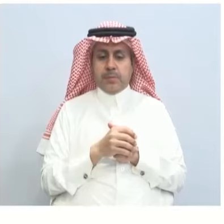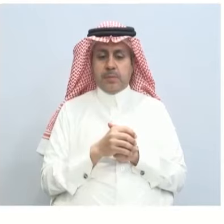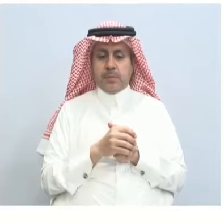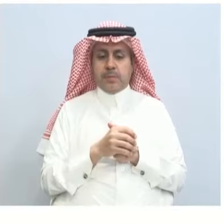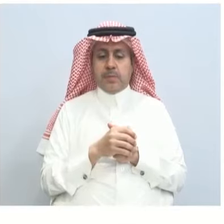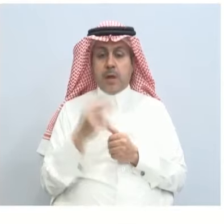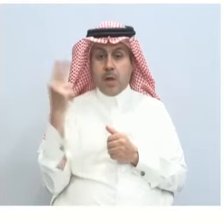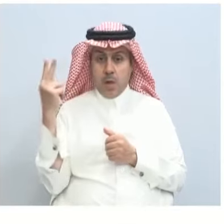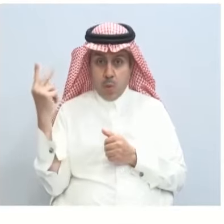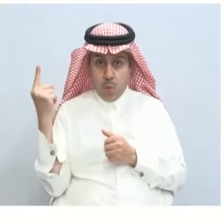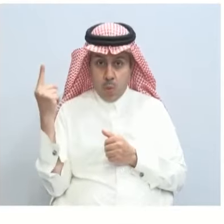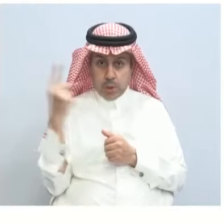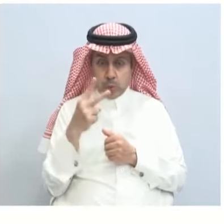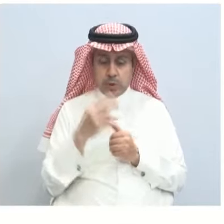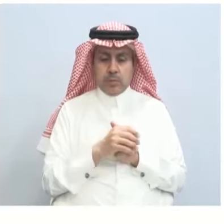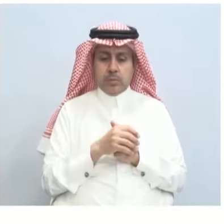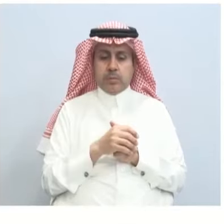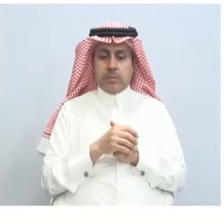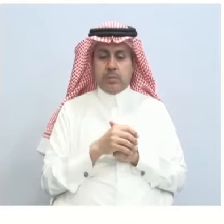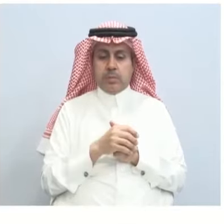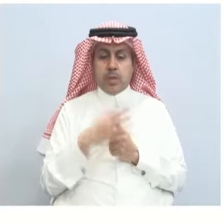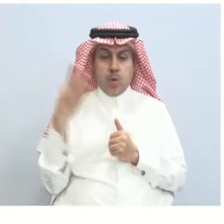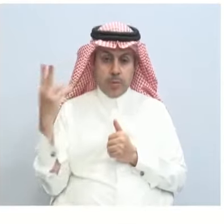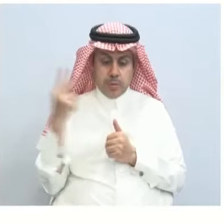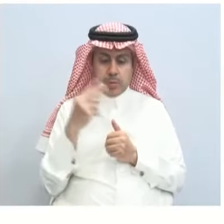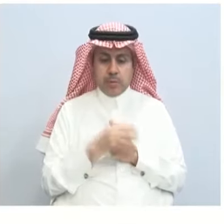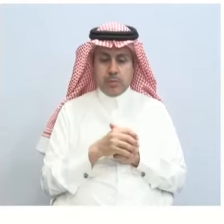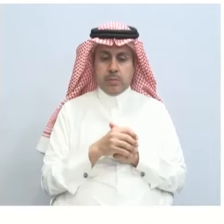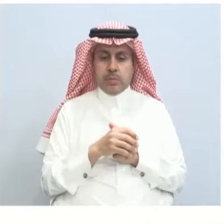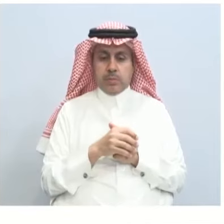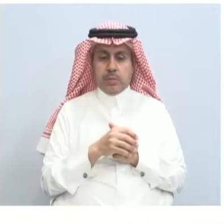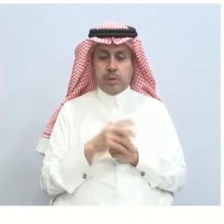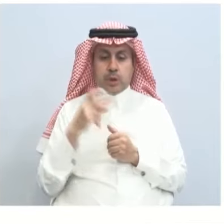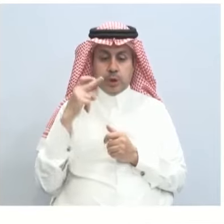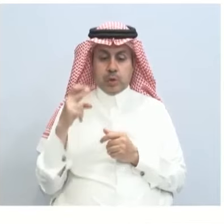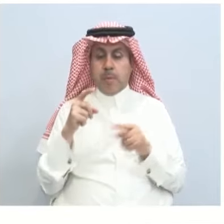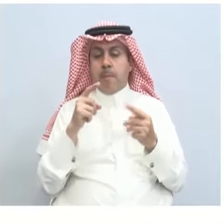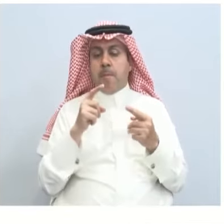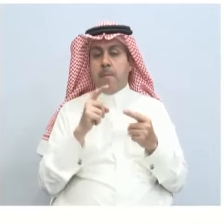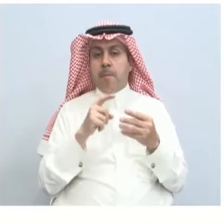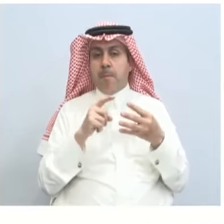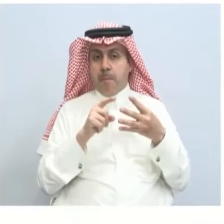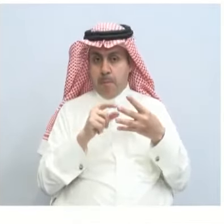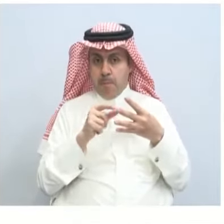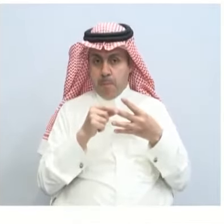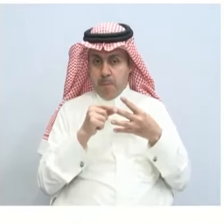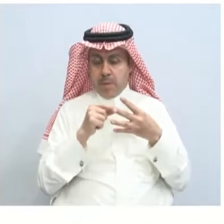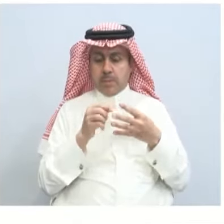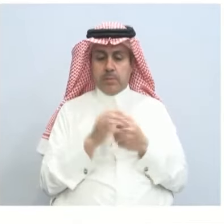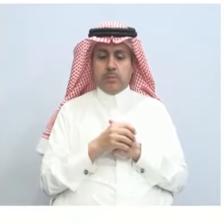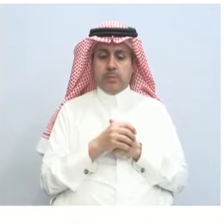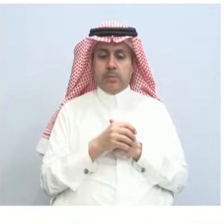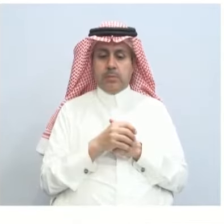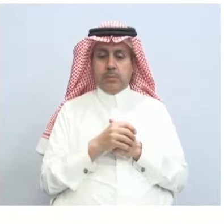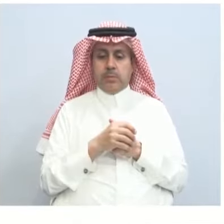هذه 21 17 و8 هذه 25 وبالتالي الجواب الصحيح هو b اذا المحصله هي